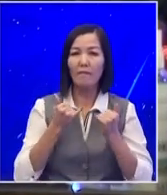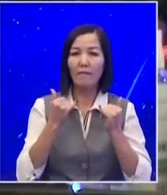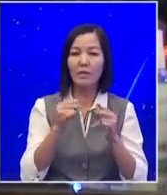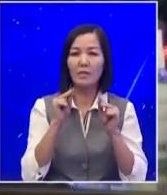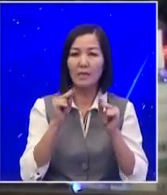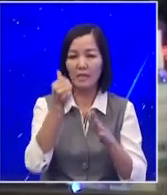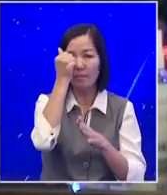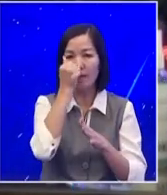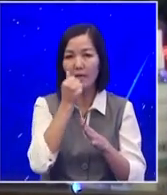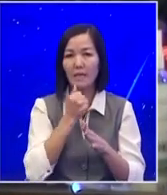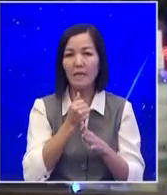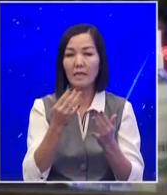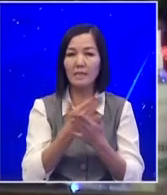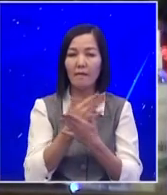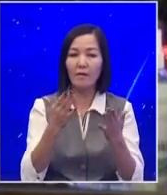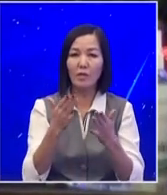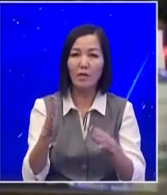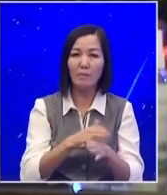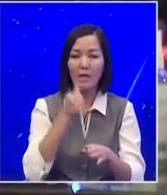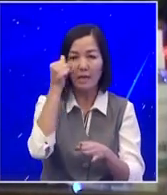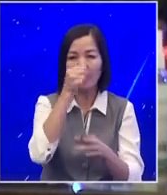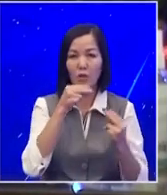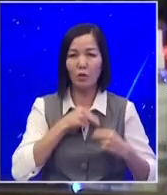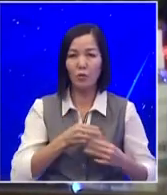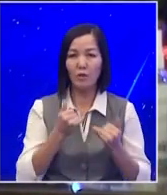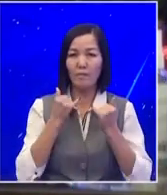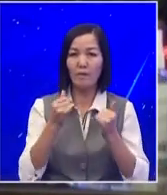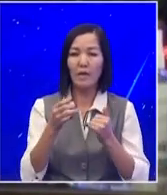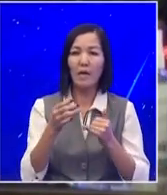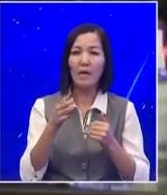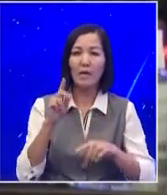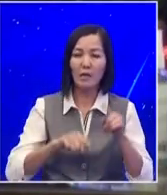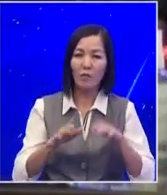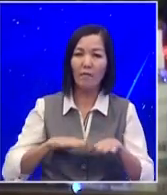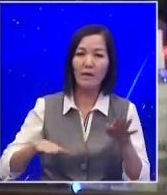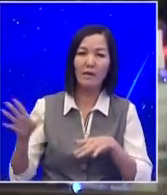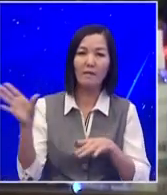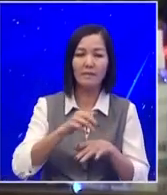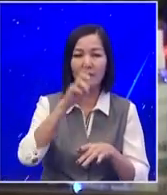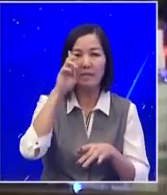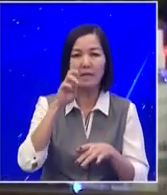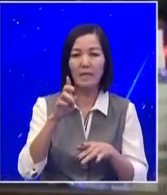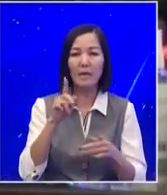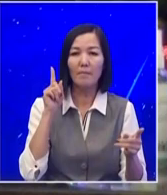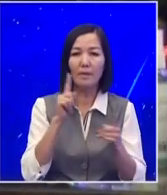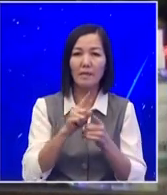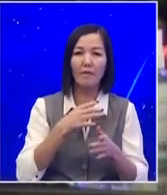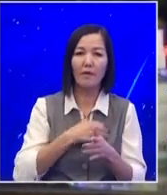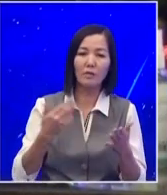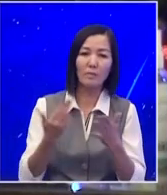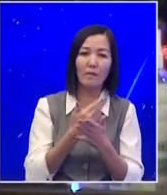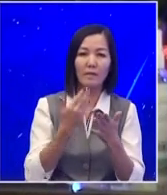искренней благодарности за ваш многолетний плодотворный труд на благо родного края и всей страны, но и прекрасный повод поделиться важными